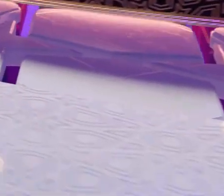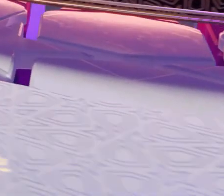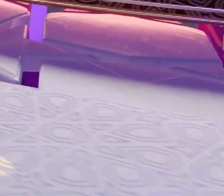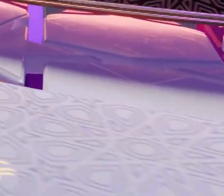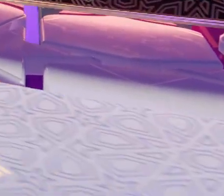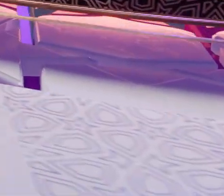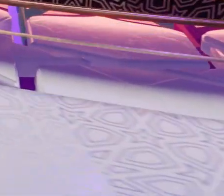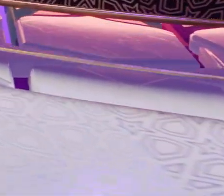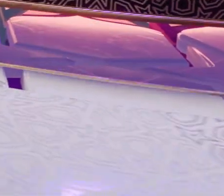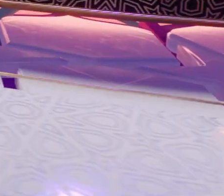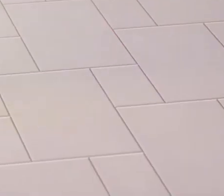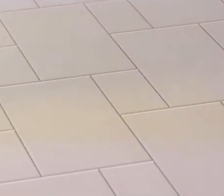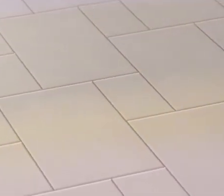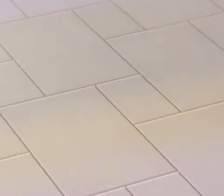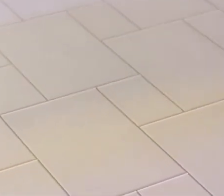waj'alhu lana